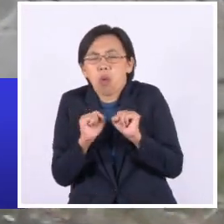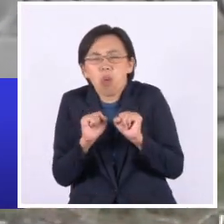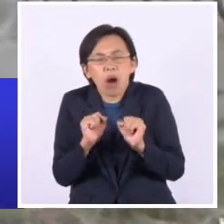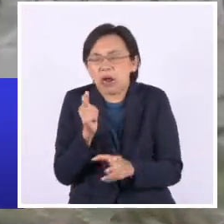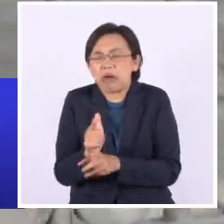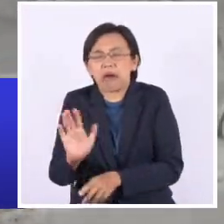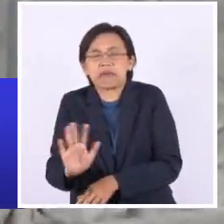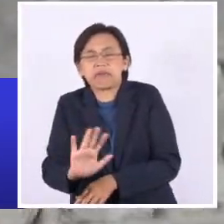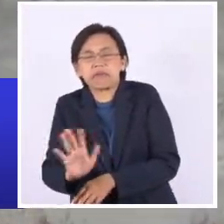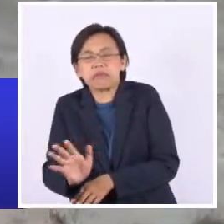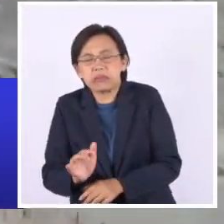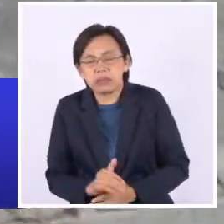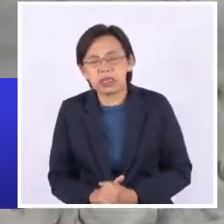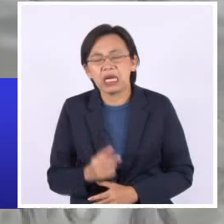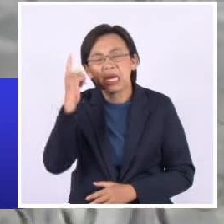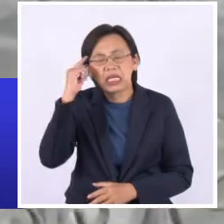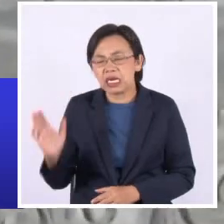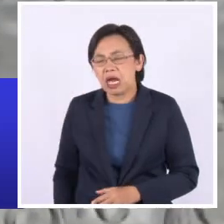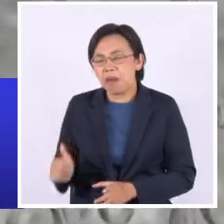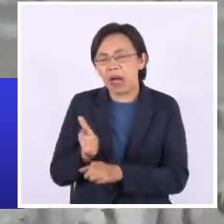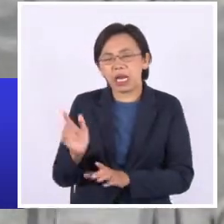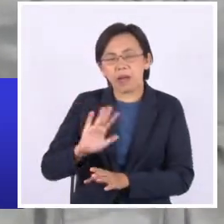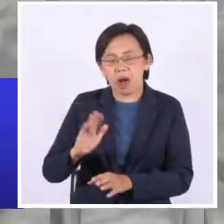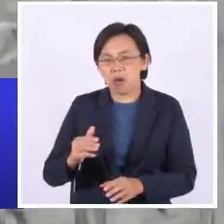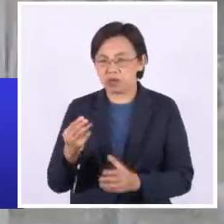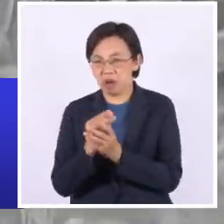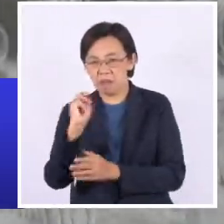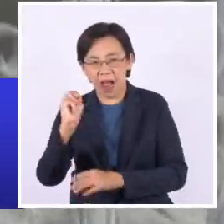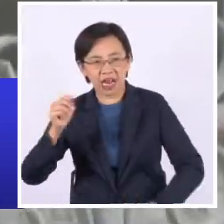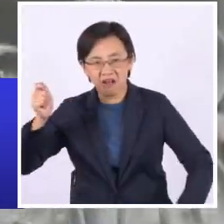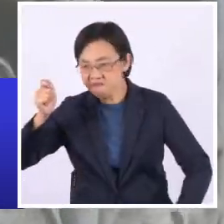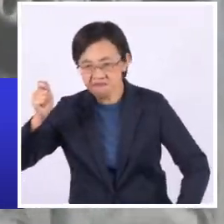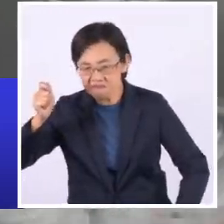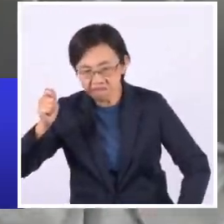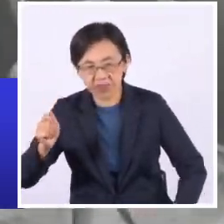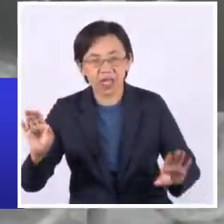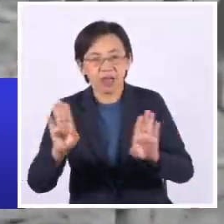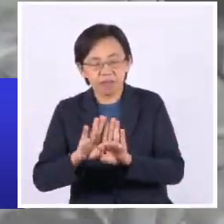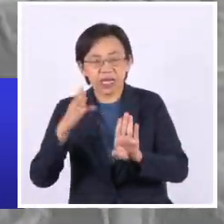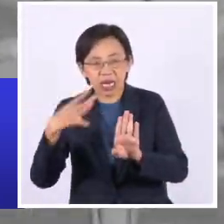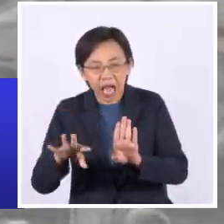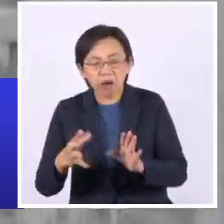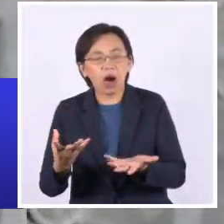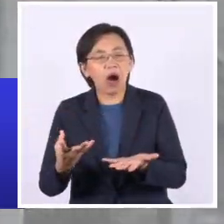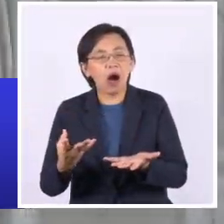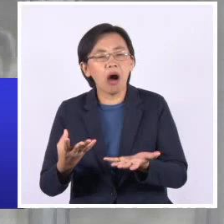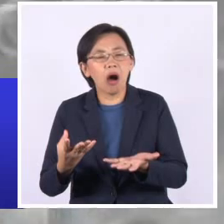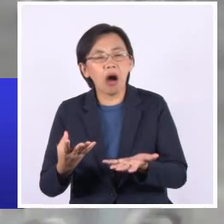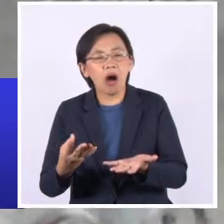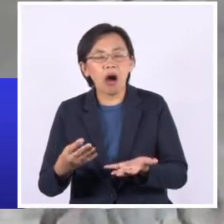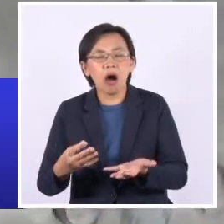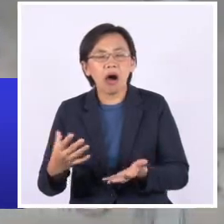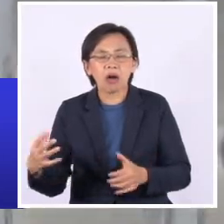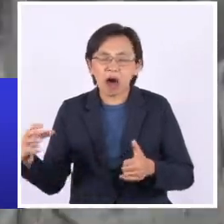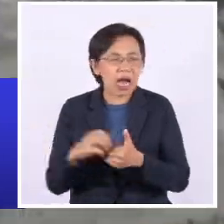งขั้นว่าจะเลี้ยงหมาเนี่ยต้องถือไม้ในมือตลอดเวลาปิดประตูหลังบ้านก่อนแล้วอะไรก่อนแล้วมันก็หลุดมากัดนะคุณผู้ชมค